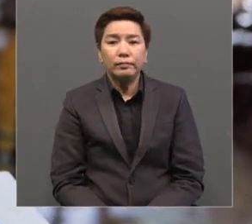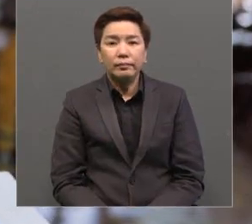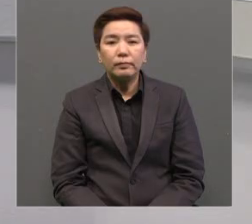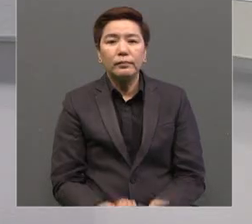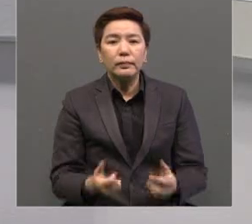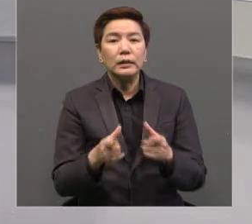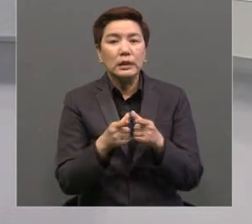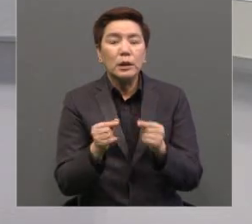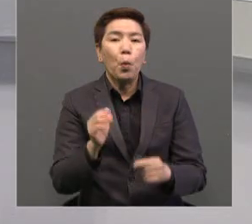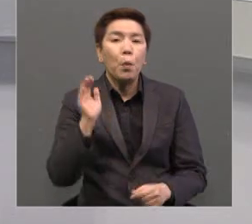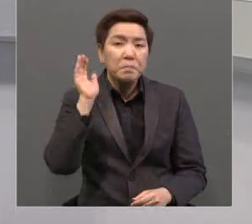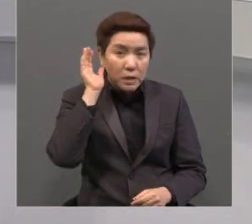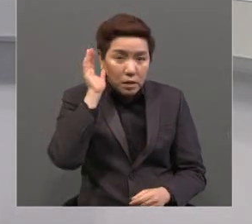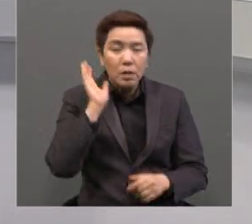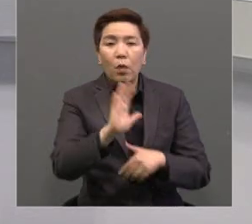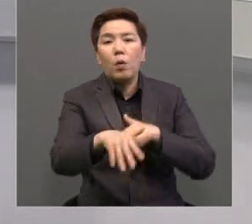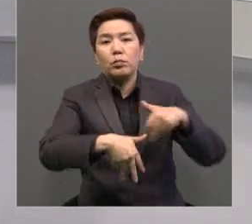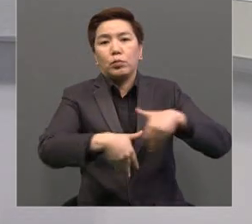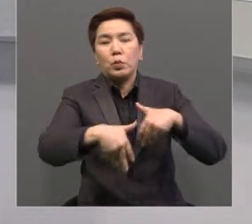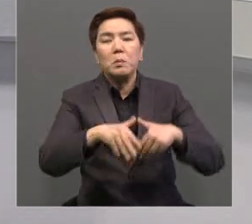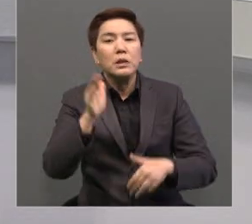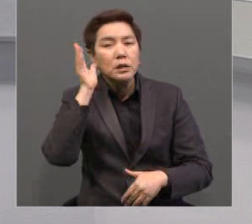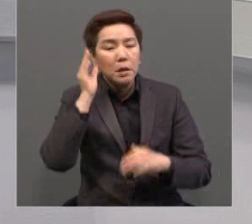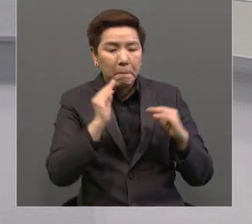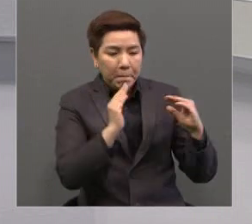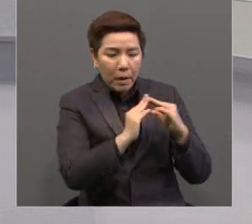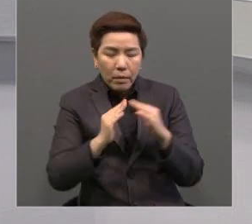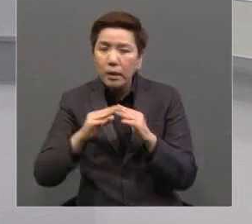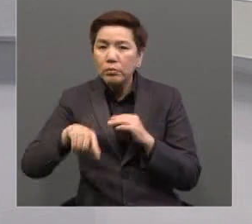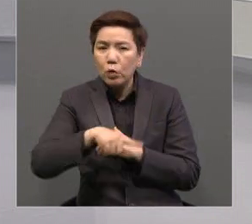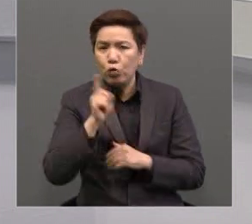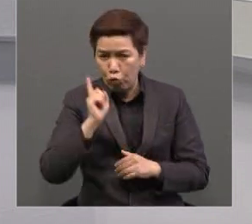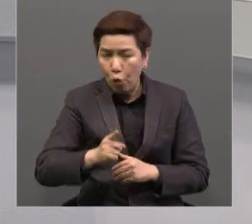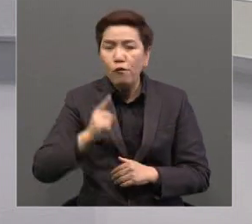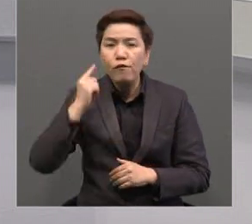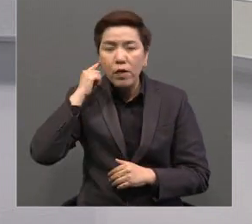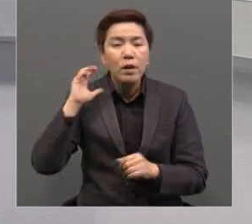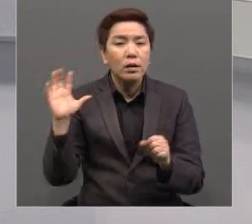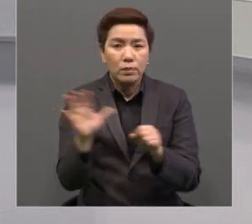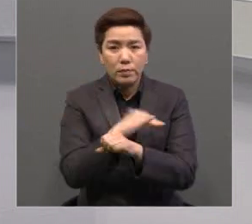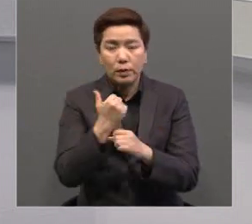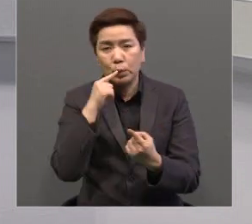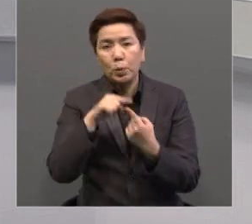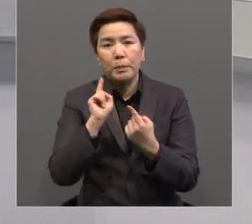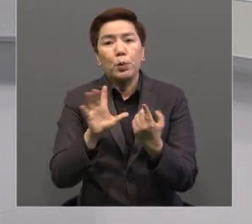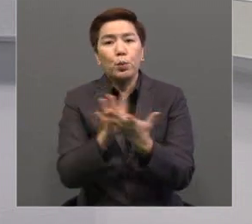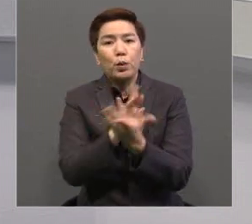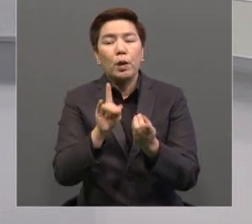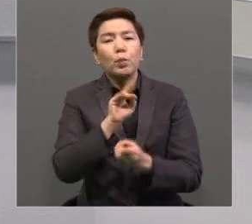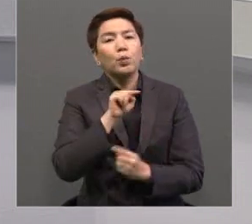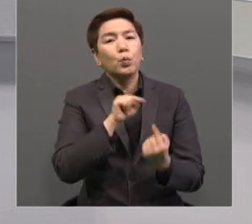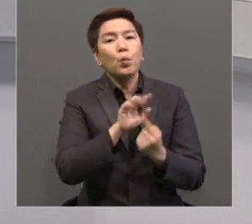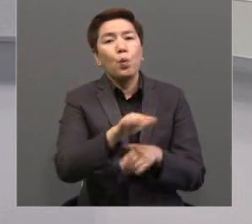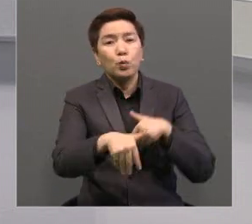ก็เป็นเรื่องของความเชื่อถือศรัทธานะคะก็เป็นศรัทธาของชาวบ้านก็คงต้องรับฟังความคิดเห็นกันให้รอบด้านนะคะเป็นวัฒนธรรมของชุม